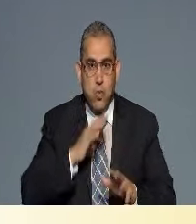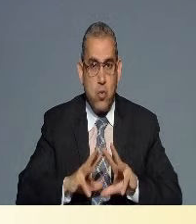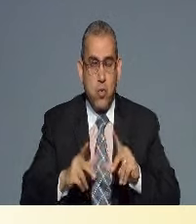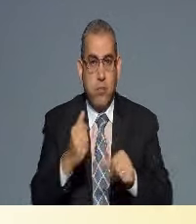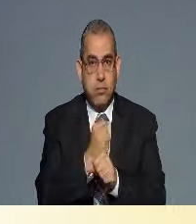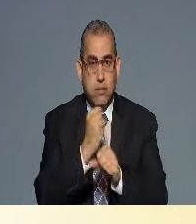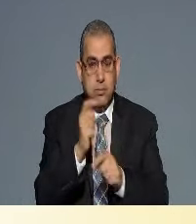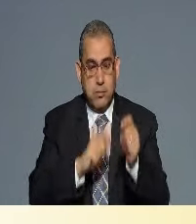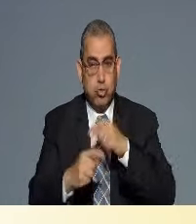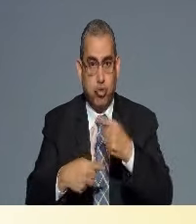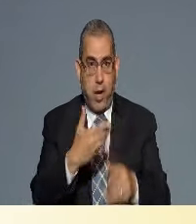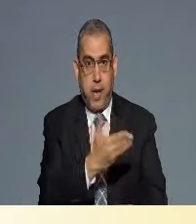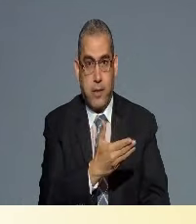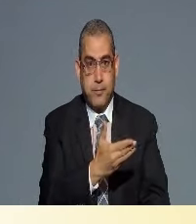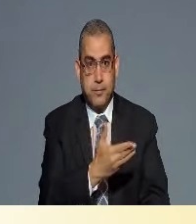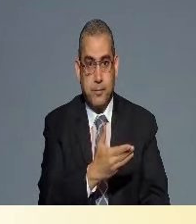تنفيذها الآن.